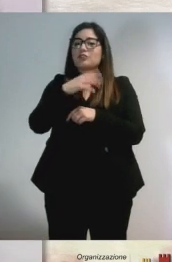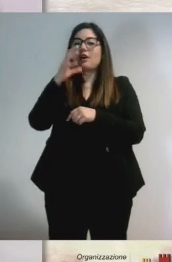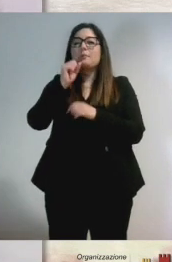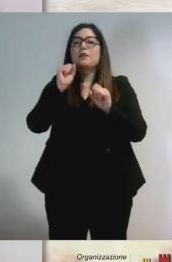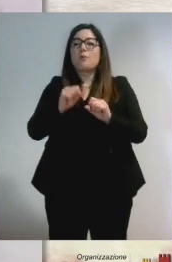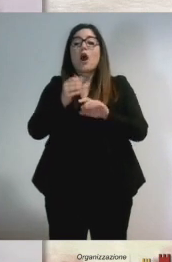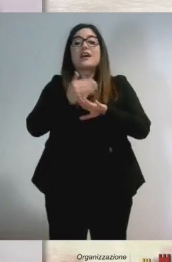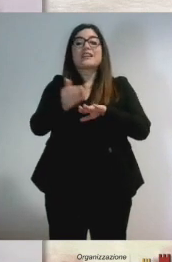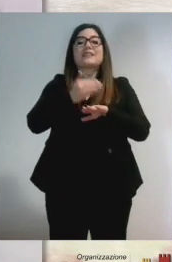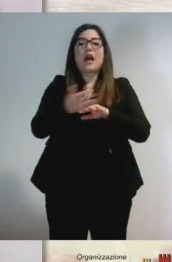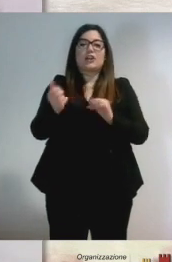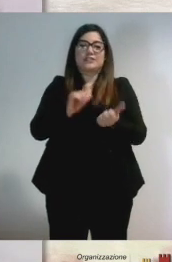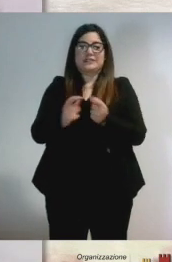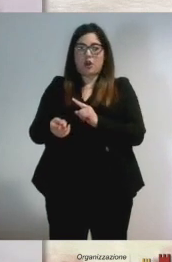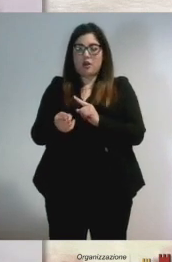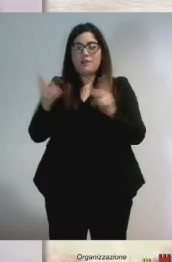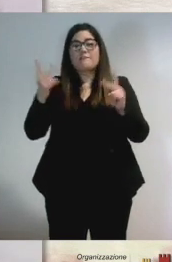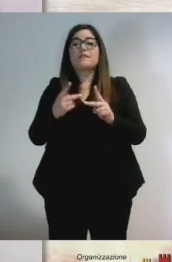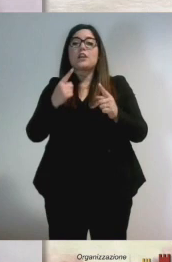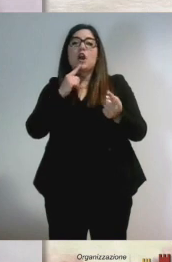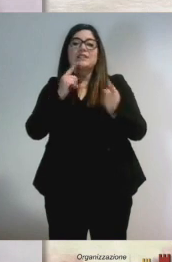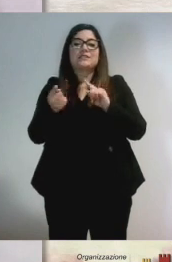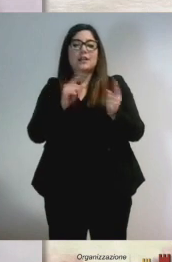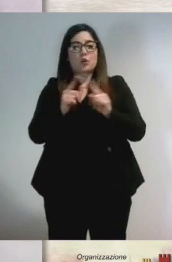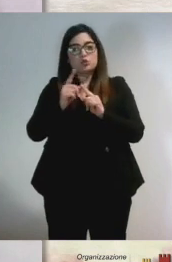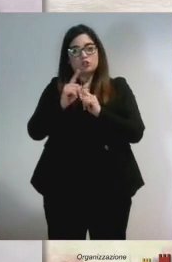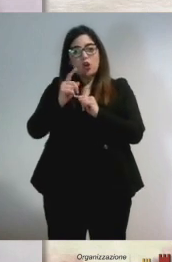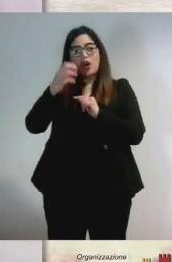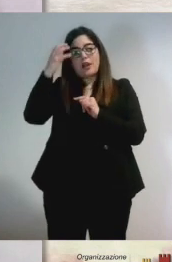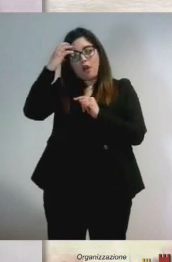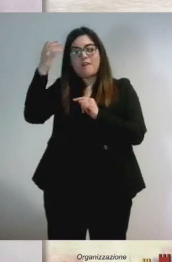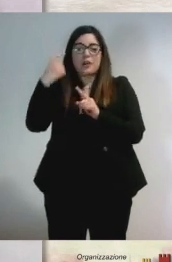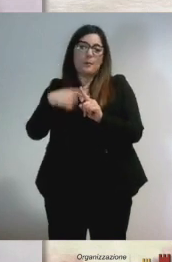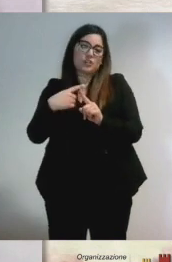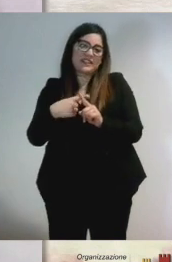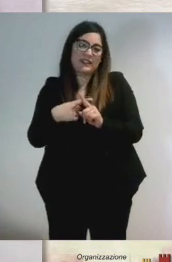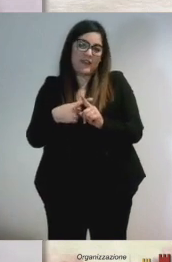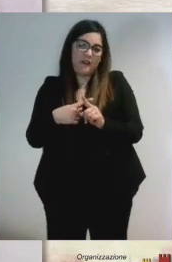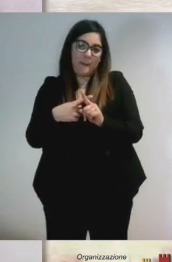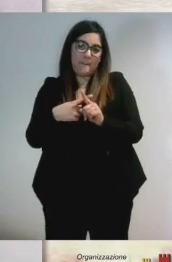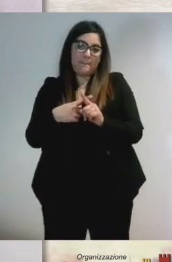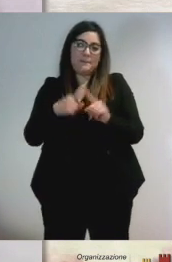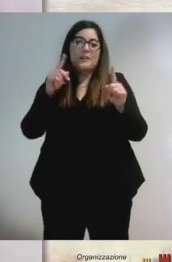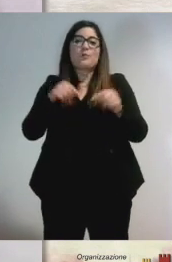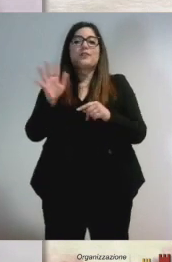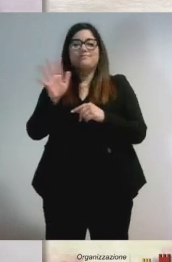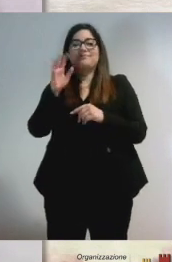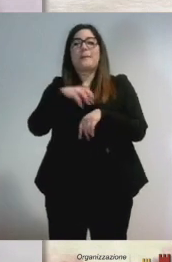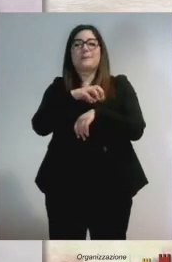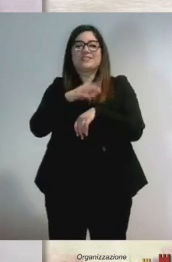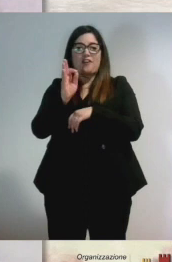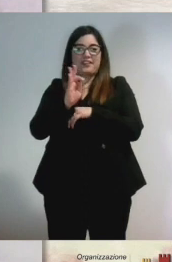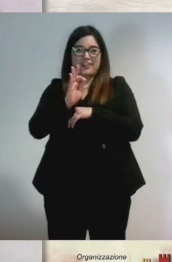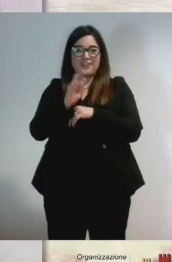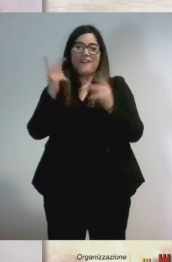ritardo devo dire l'interlocuzione col Governo è positiva con Quelli precedenti anche con questo il ministro fitto sarà anche per vicinanza